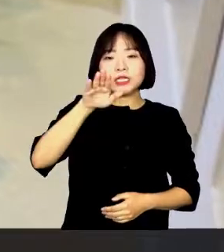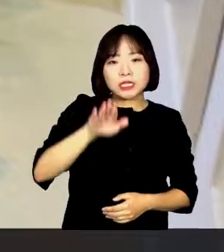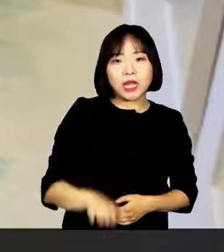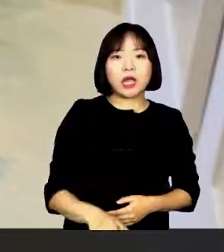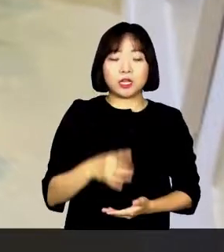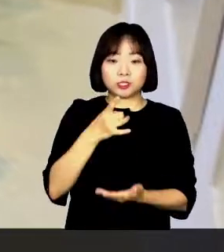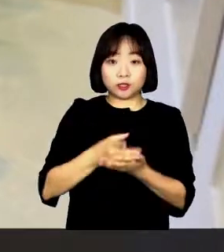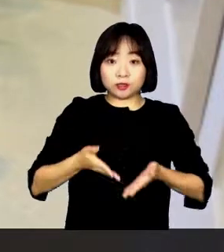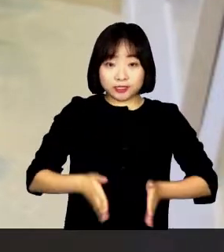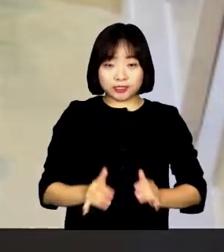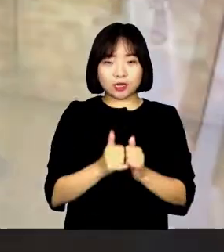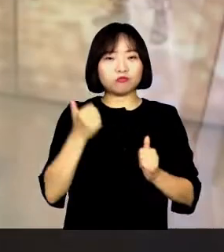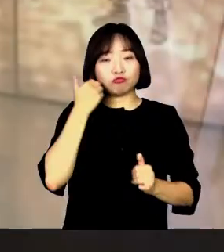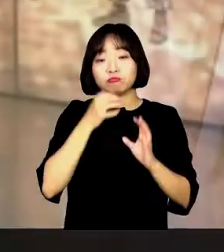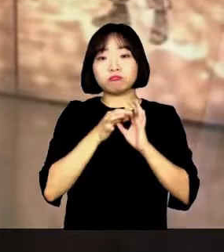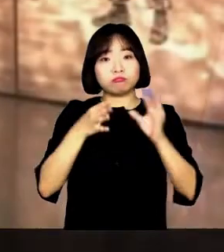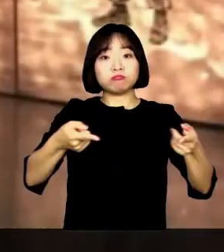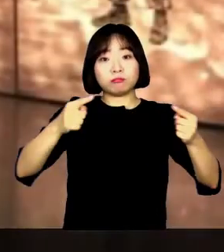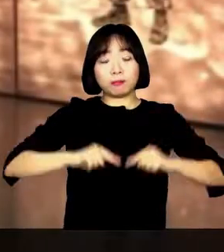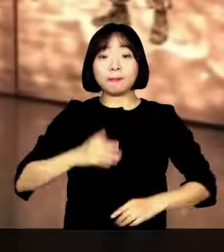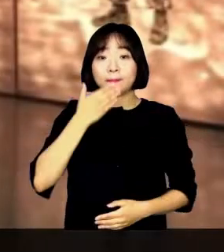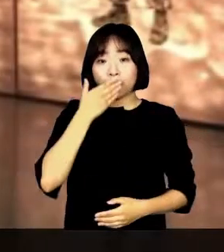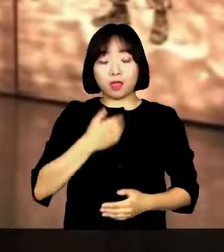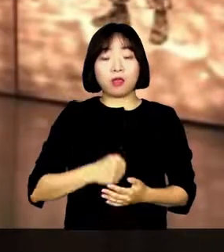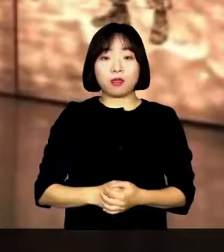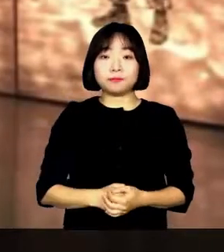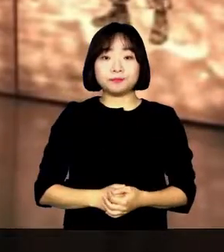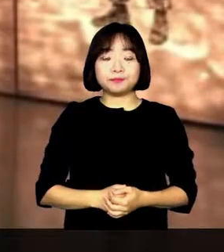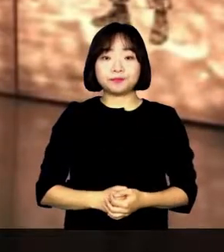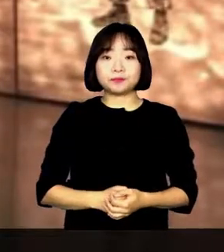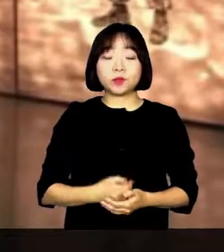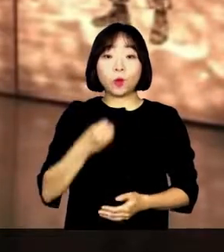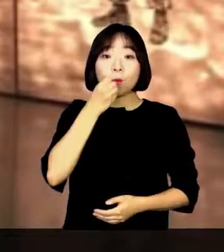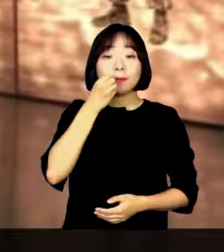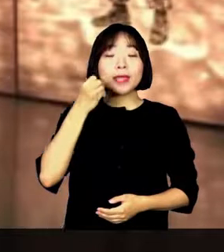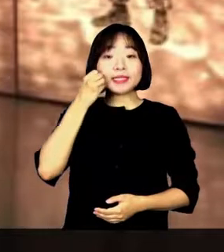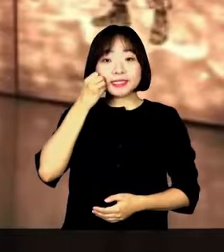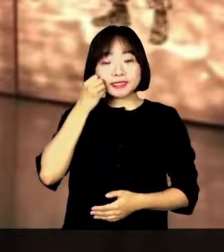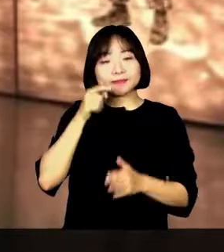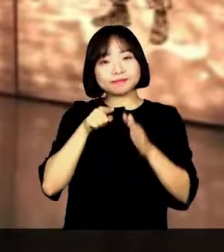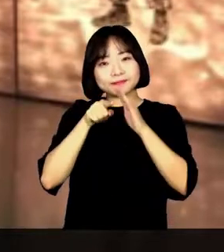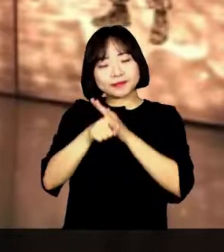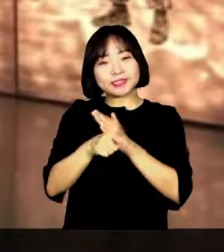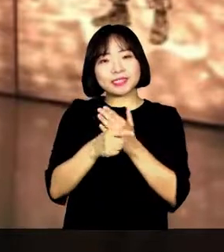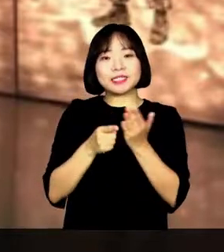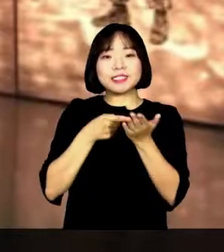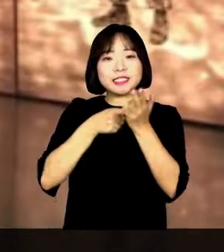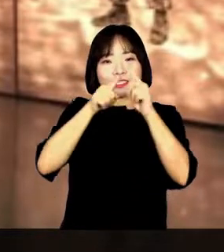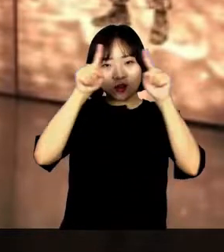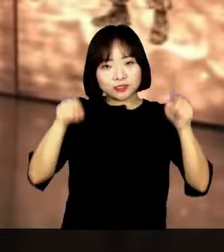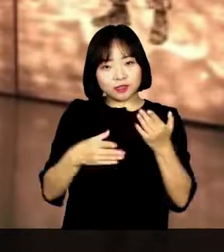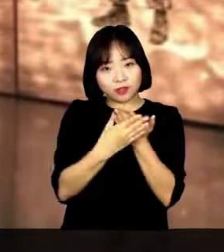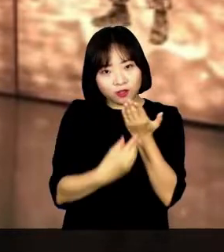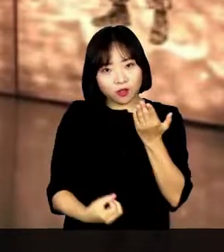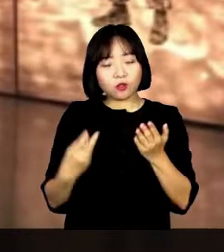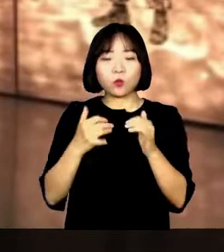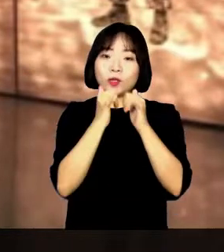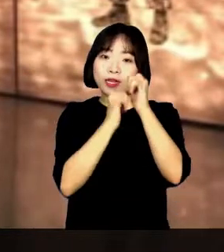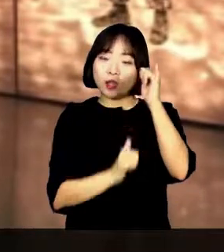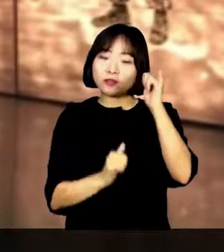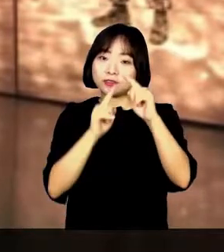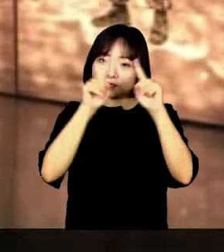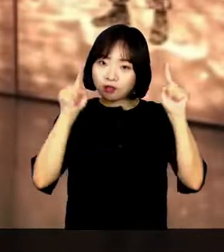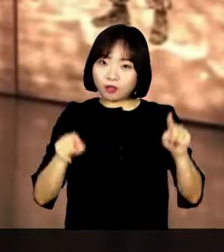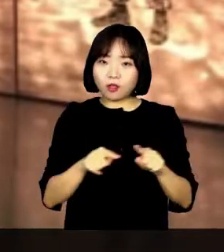누구나 참여 가능합니다. 신청은 천안예술의 전당 홈페이지를 통해 참가 신청서와 이력서,